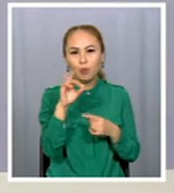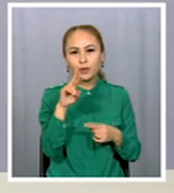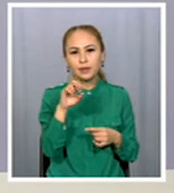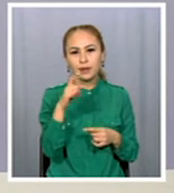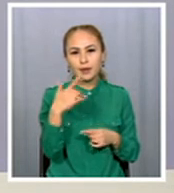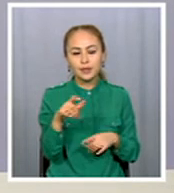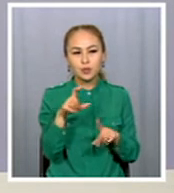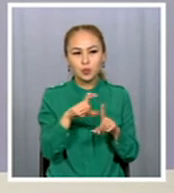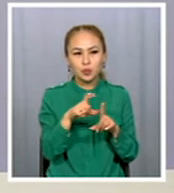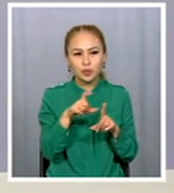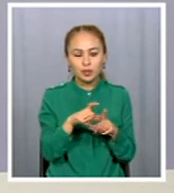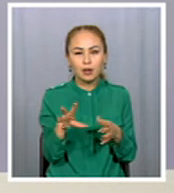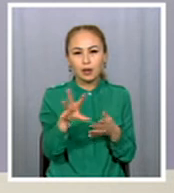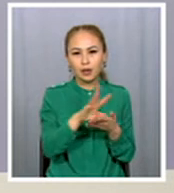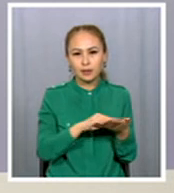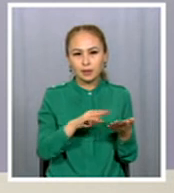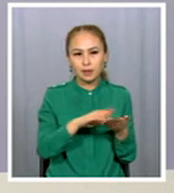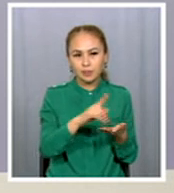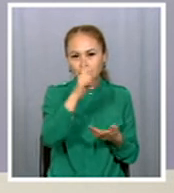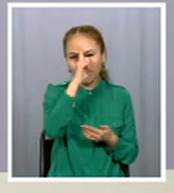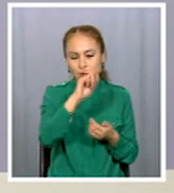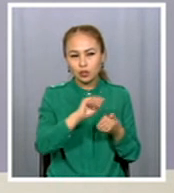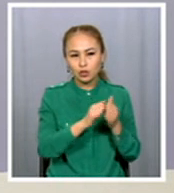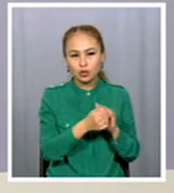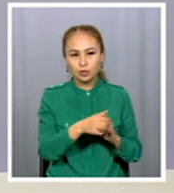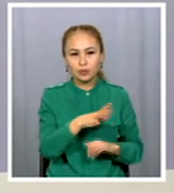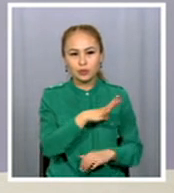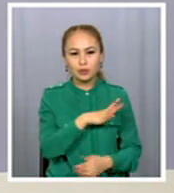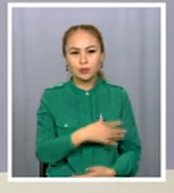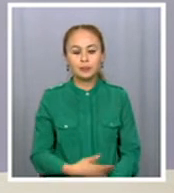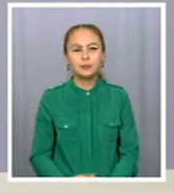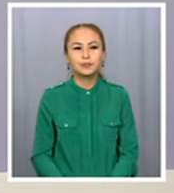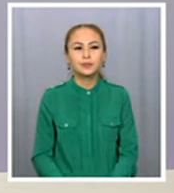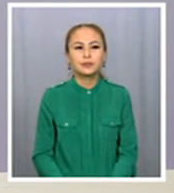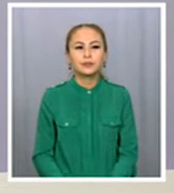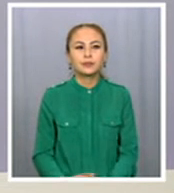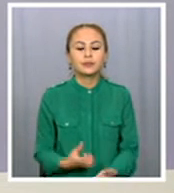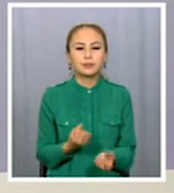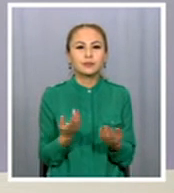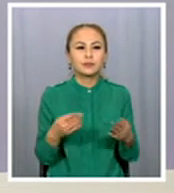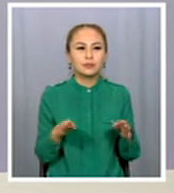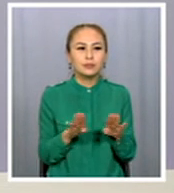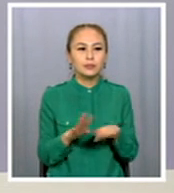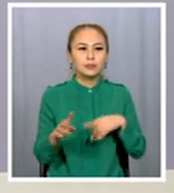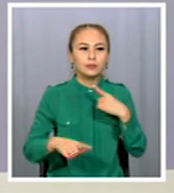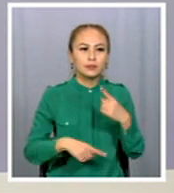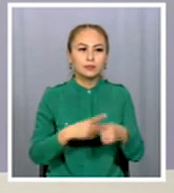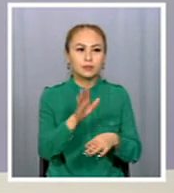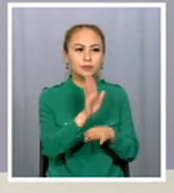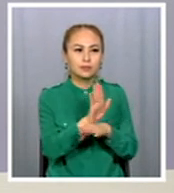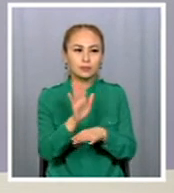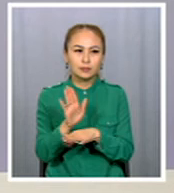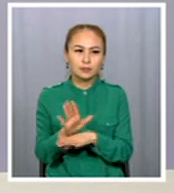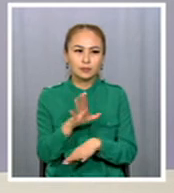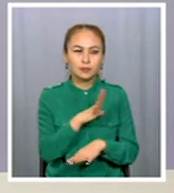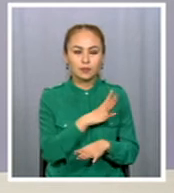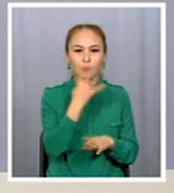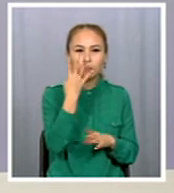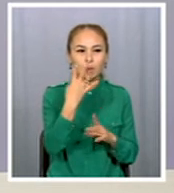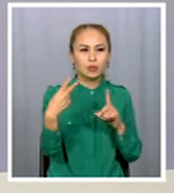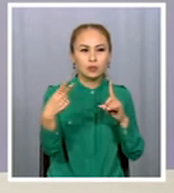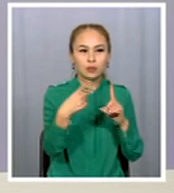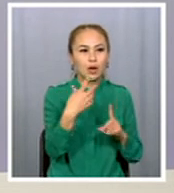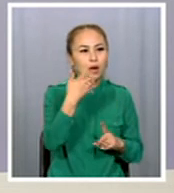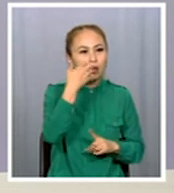сөздерді қайталап еске түсірдіңіздер. Ал енді келесі тапсырмада төрт сөйлем